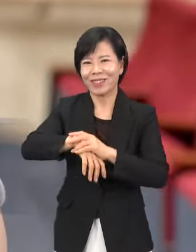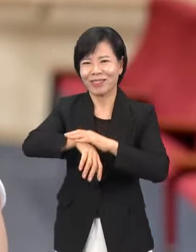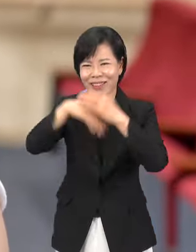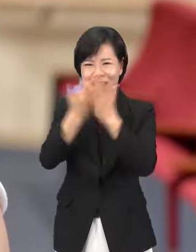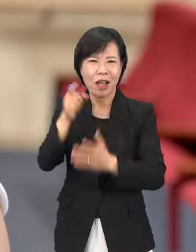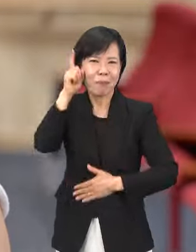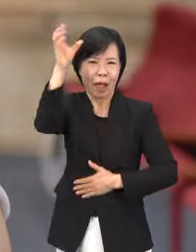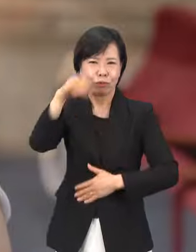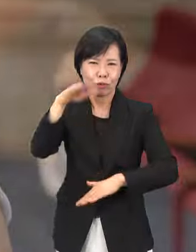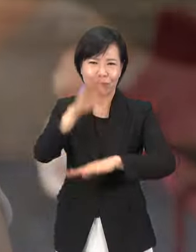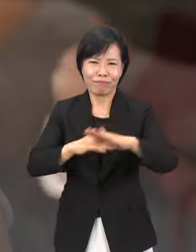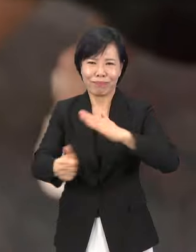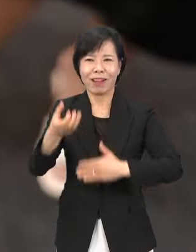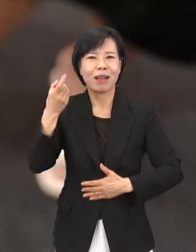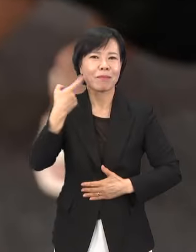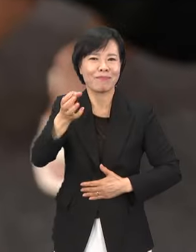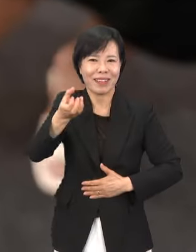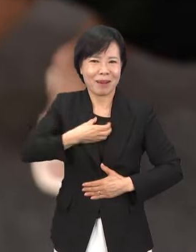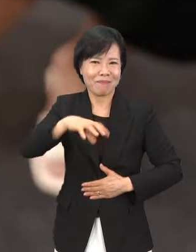목표고요.